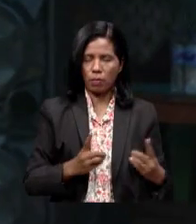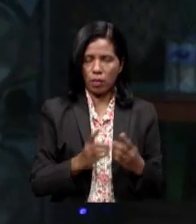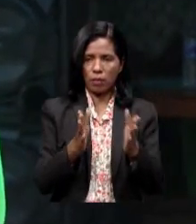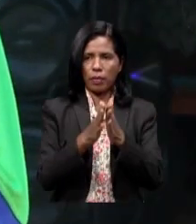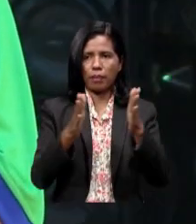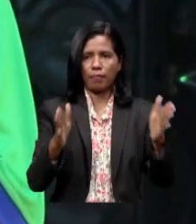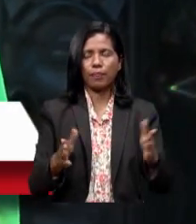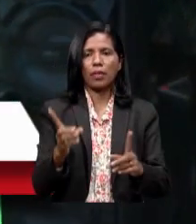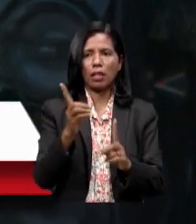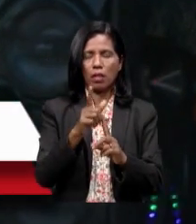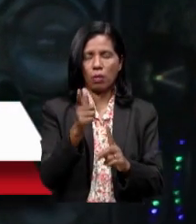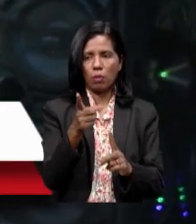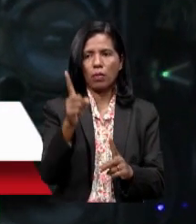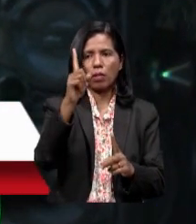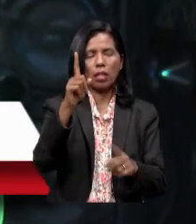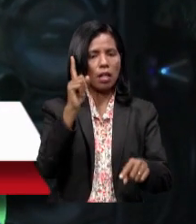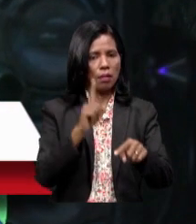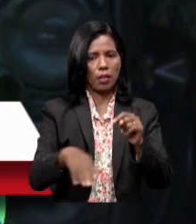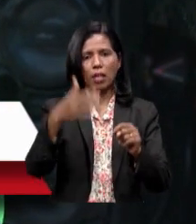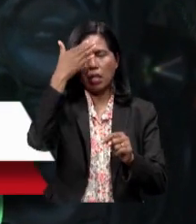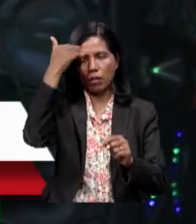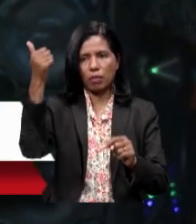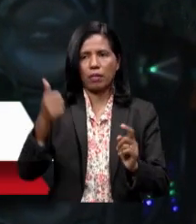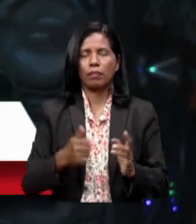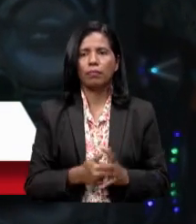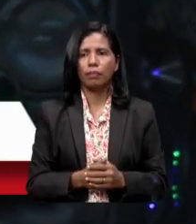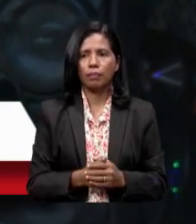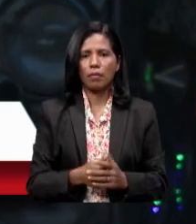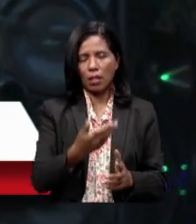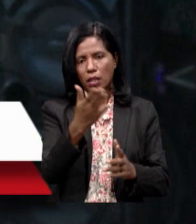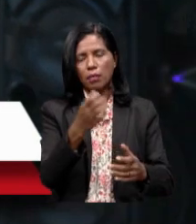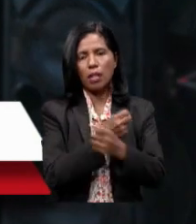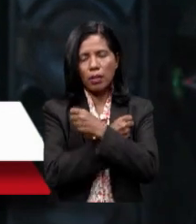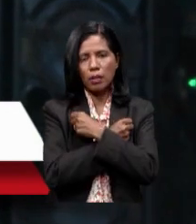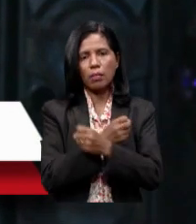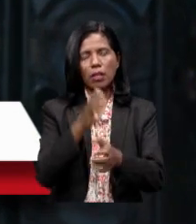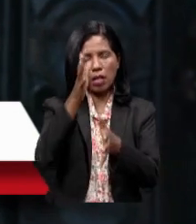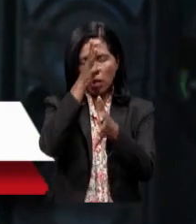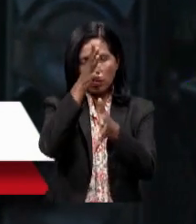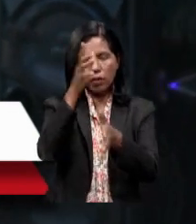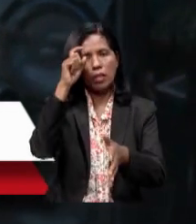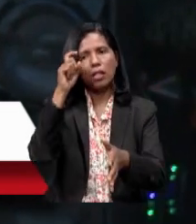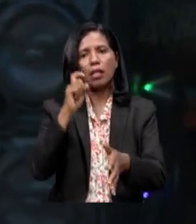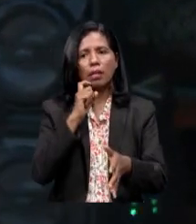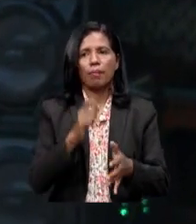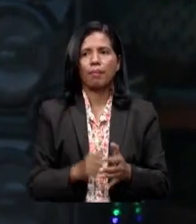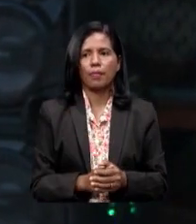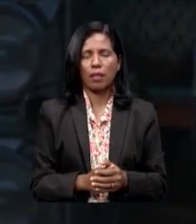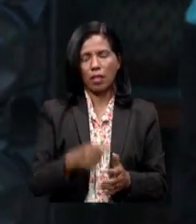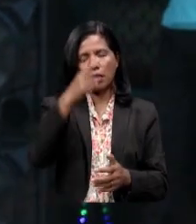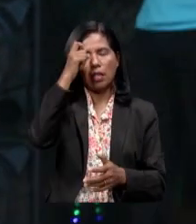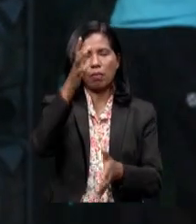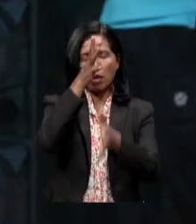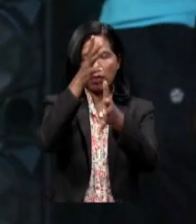Maio, kita haluha. Ini hadomi abonana kai? Hadomi. Tamba abonana